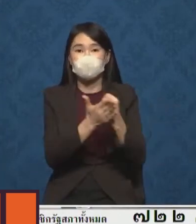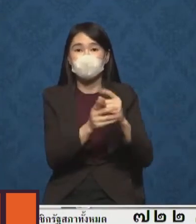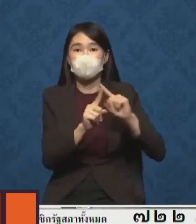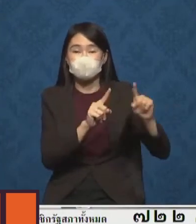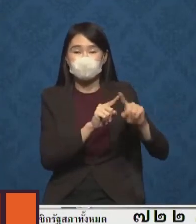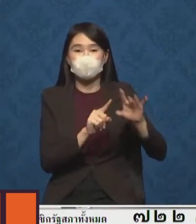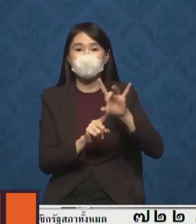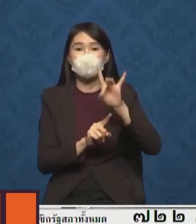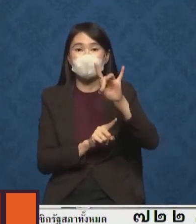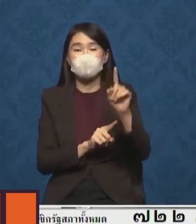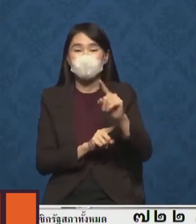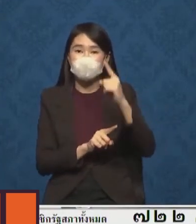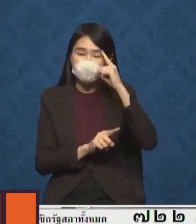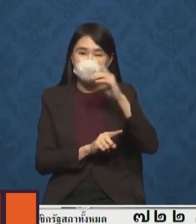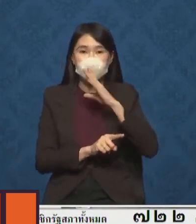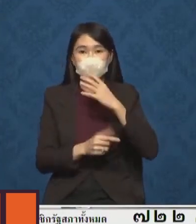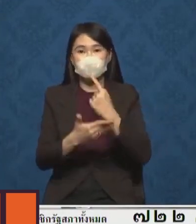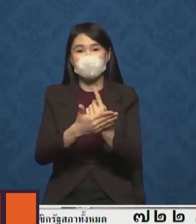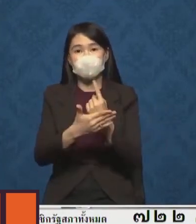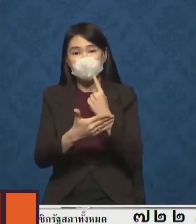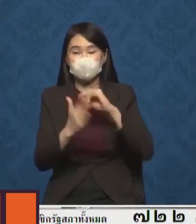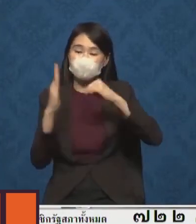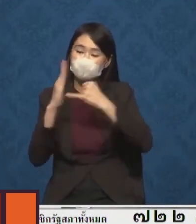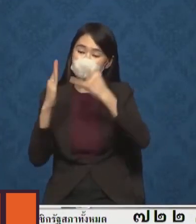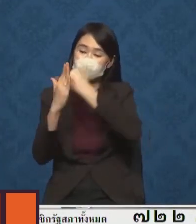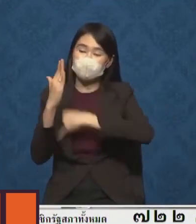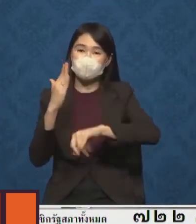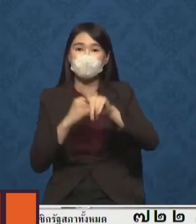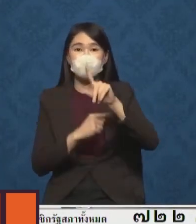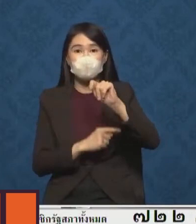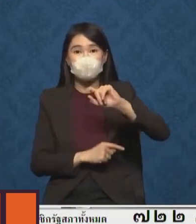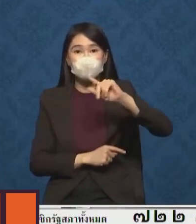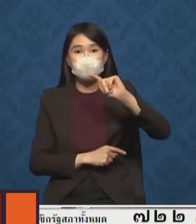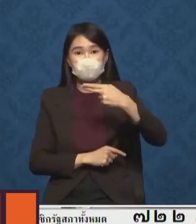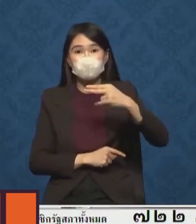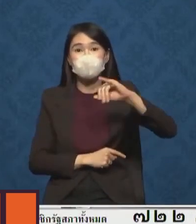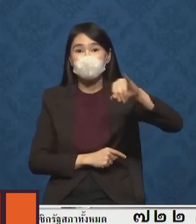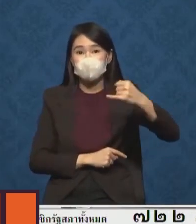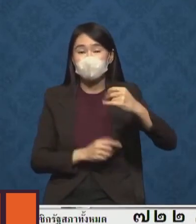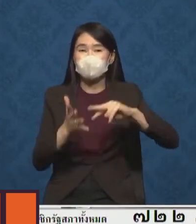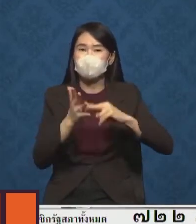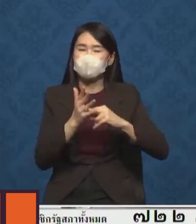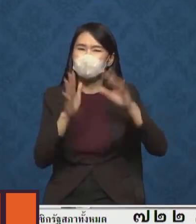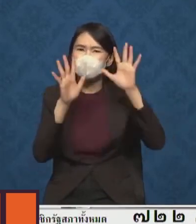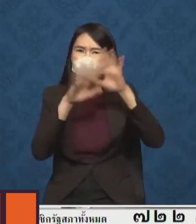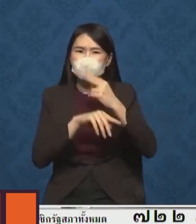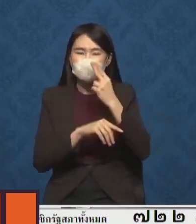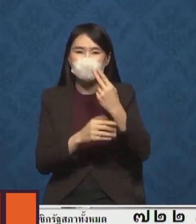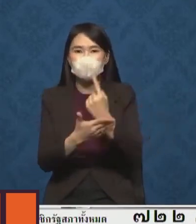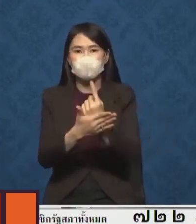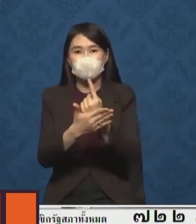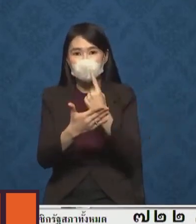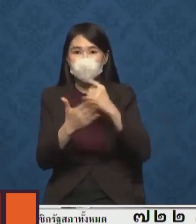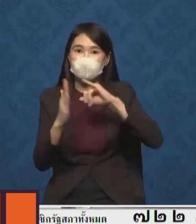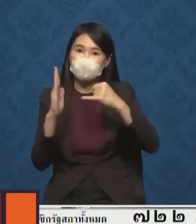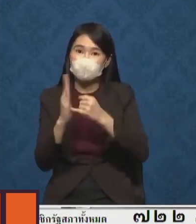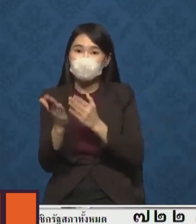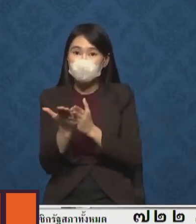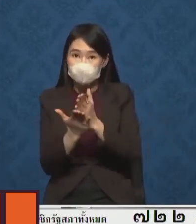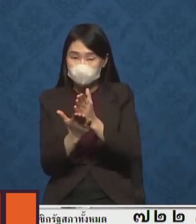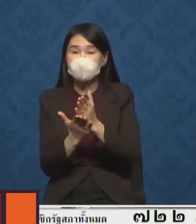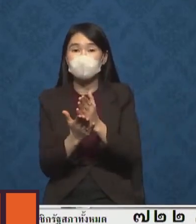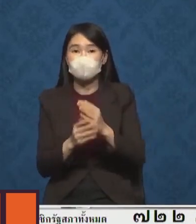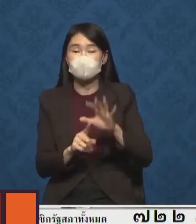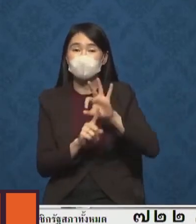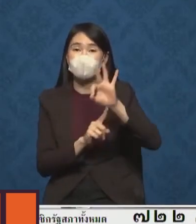แปดคือเรื่องการตั้งัวแทนประจำจัหวัด หรอต่อเทอhores ความหมายจิ ๆ ก็คือัวแทนประจำเขตเรือกตั้ง